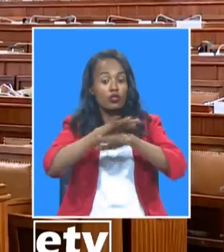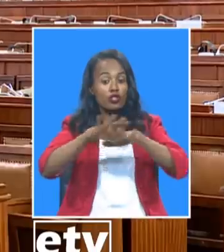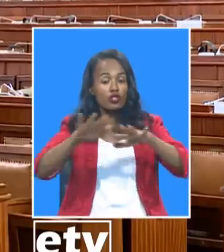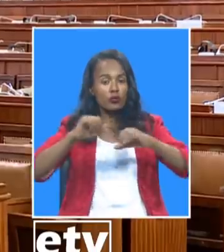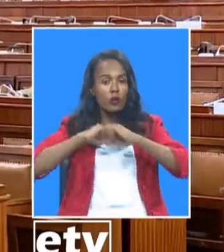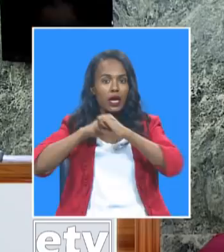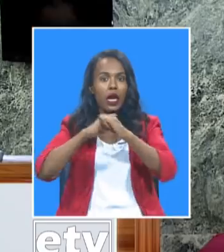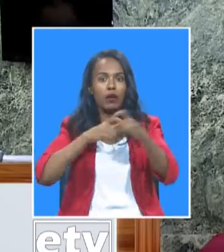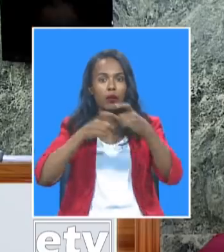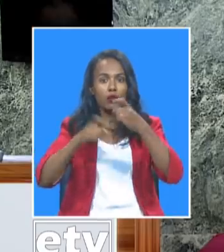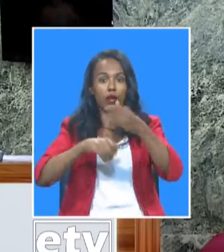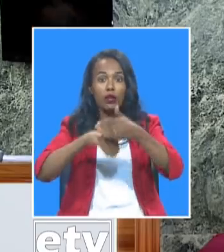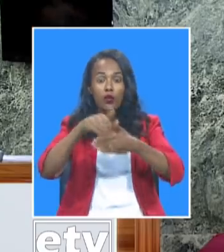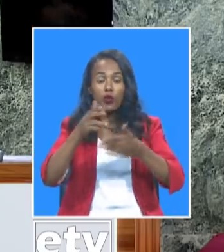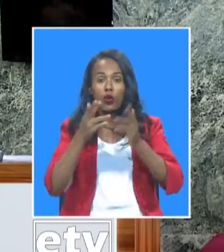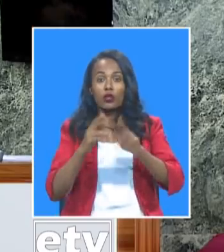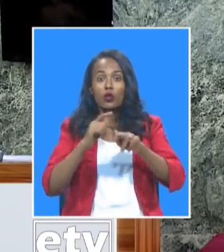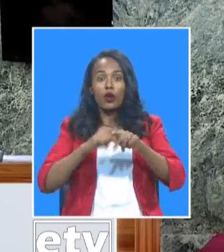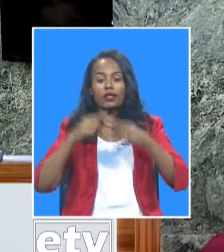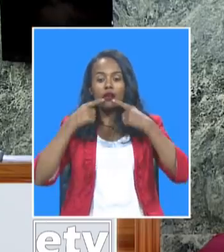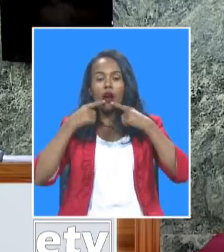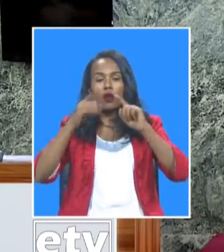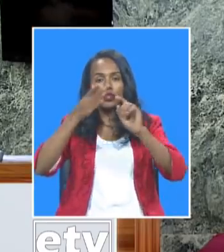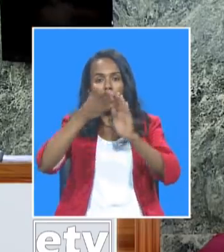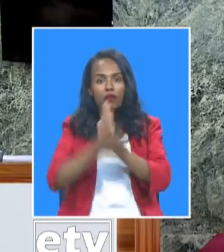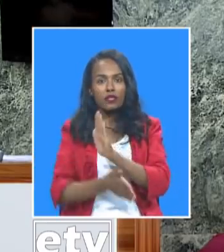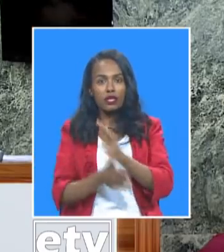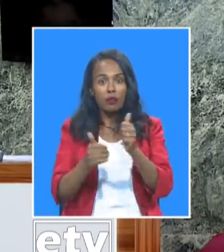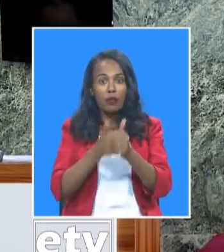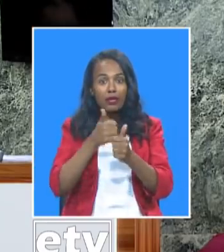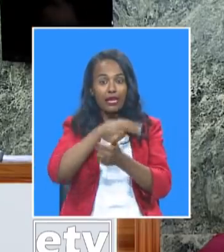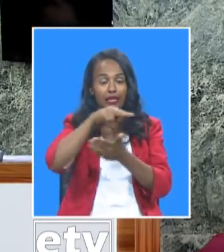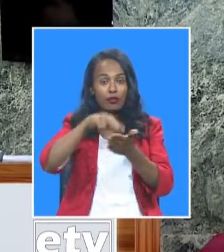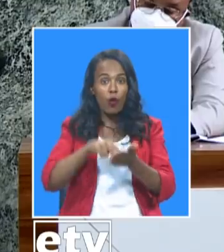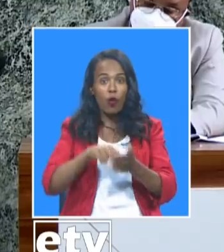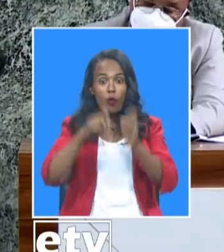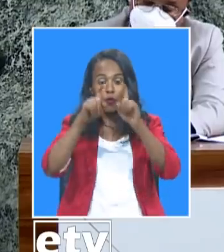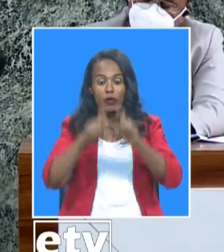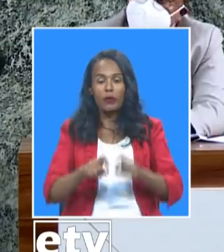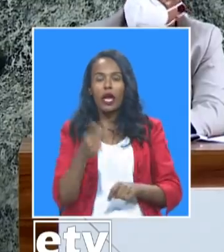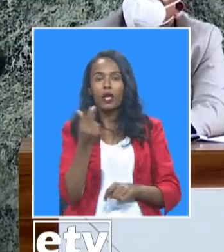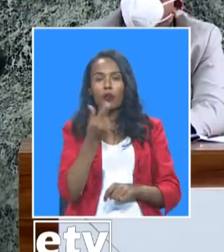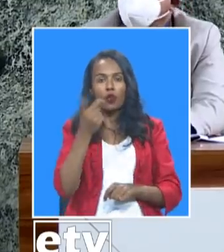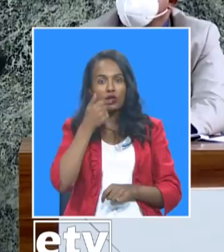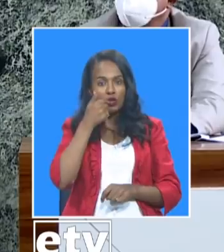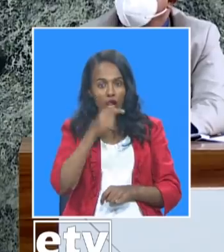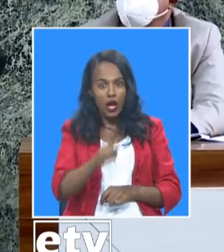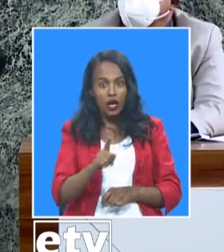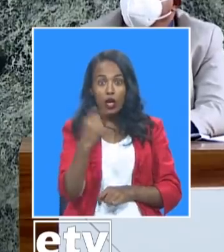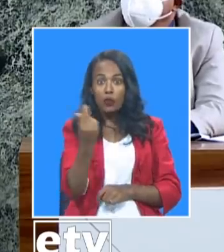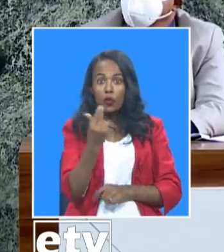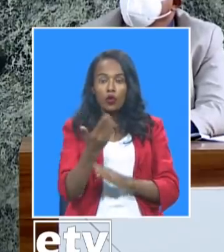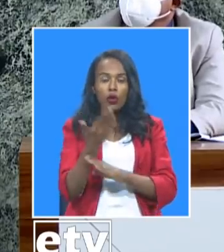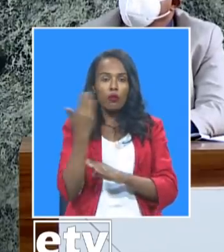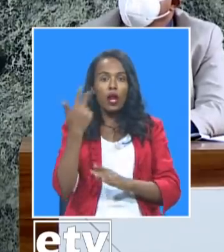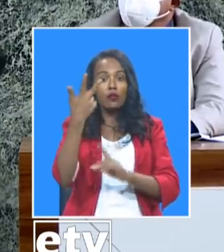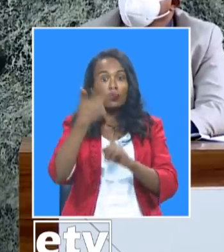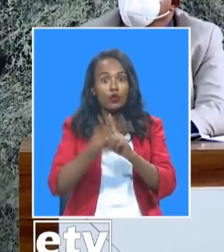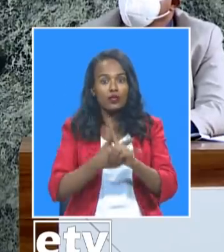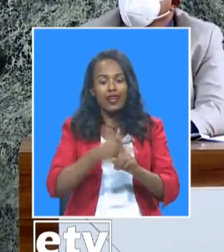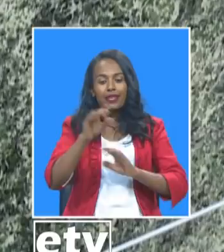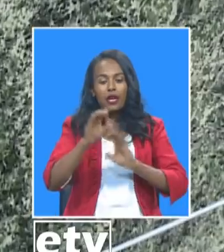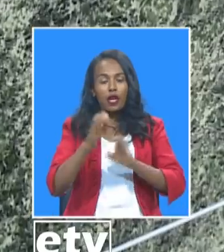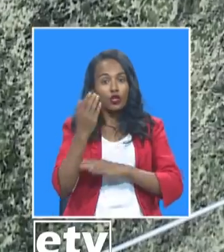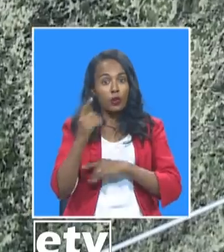ለመከላከልና ለመቆጣጠር የወጣውን የአስቸኳይ ጊዜ አዋጅ አፈጻጸም ለመከታተል የተቋቋመው መርማሪ ቦርድ አሳሰበ። ቦርዱ ባለፉት 3 ወራት